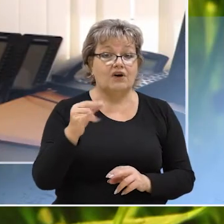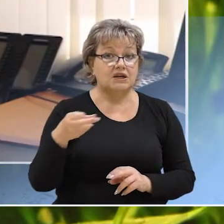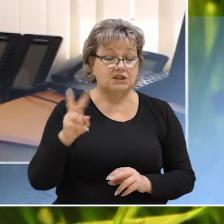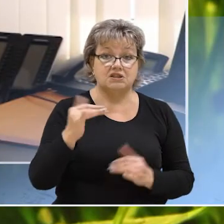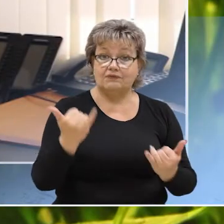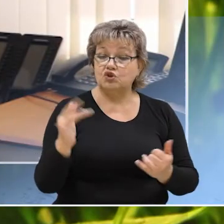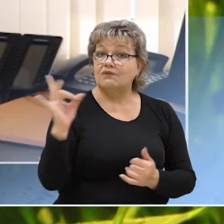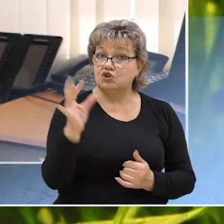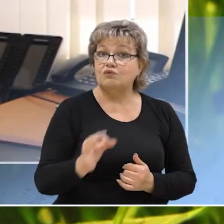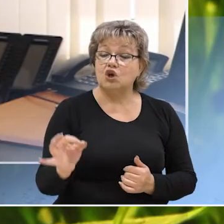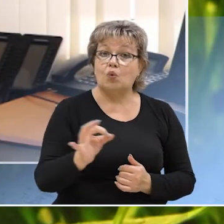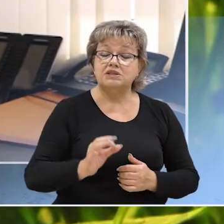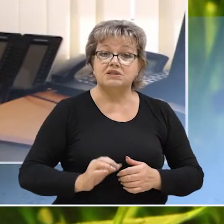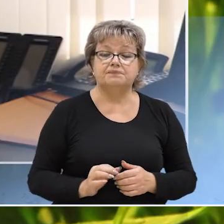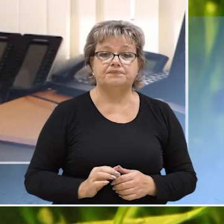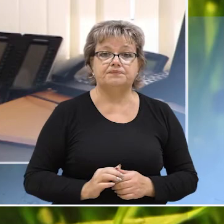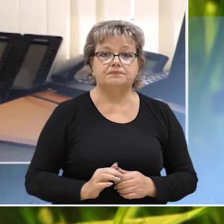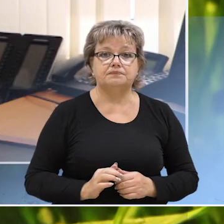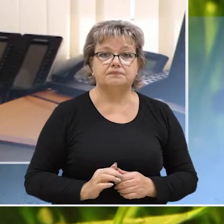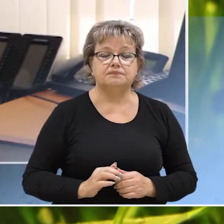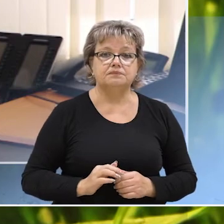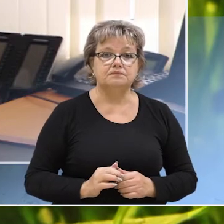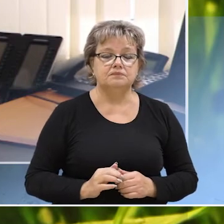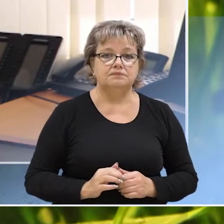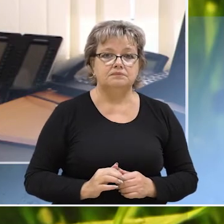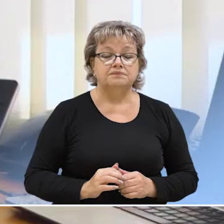охраняется Росгвардией сегодня в Ростовской области?